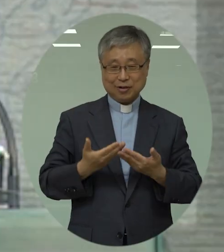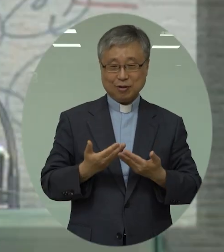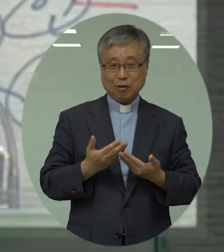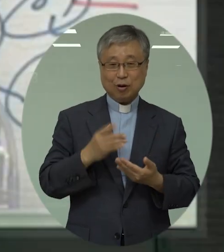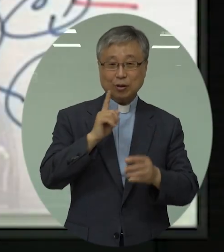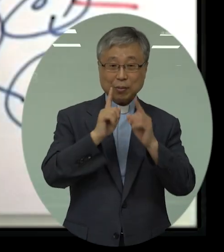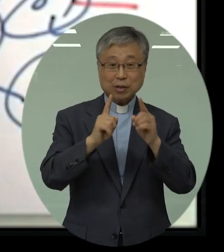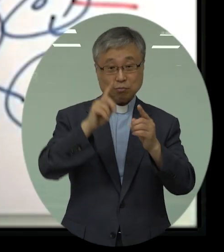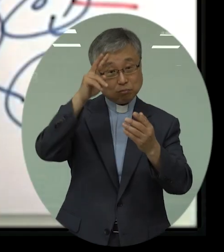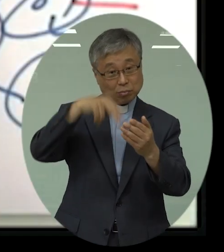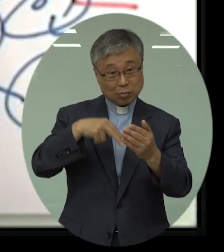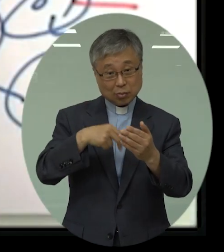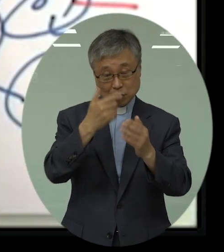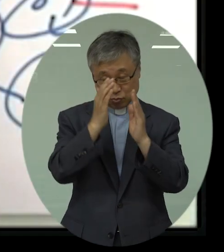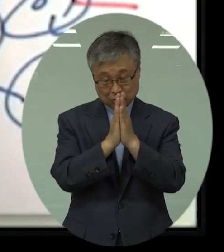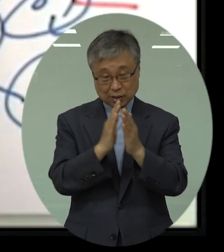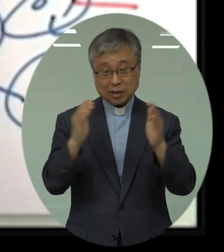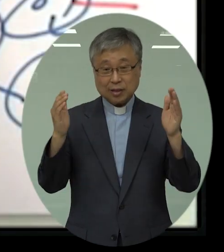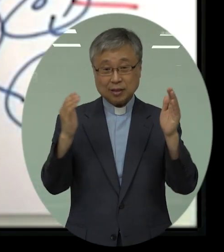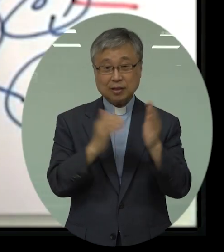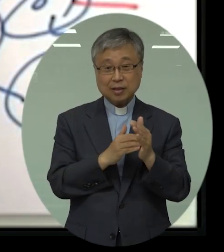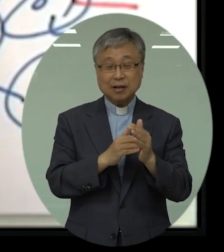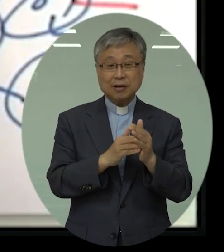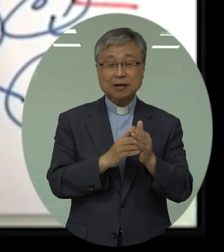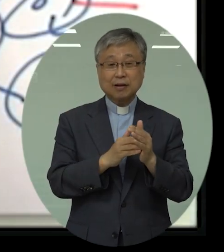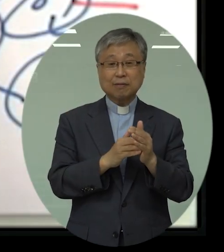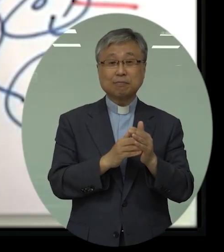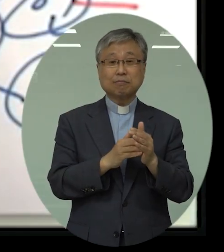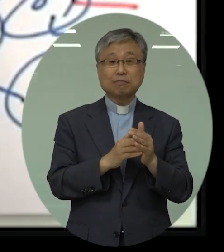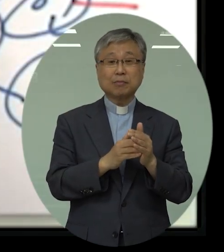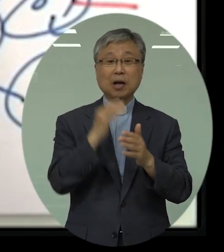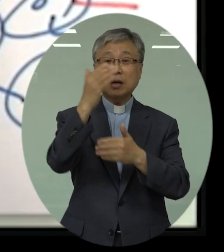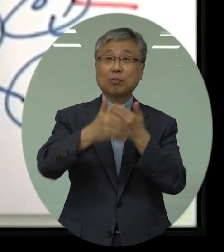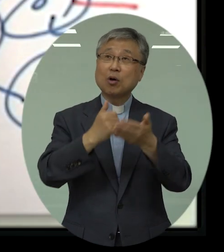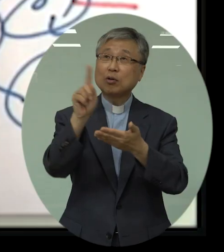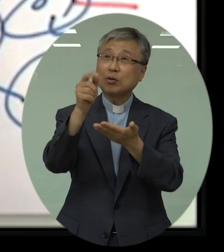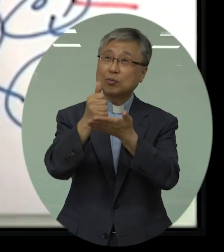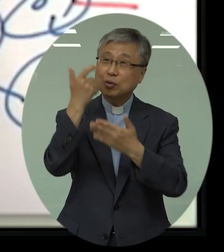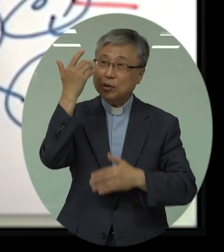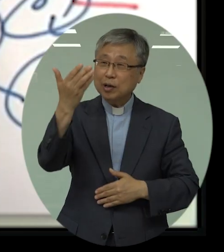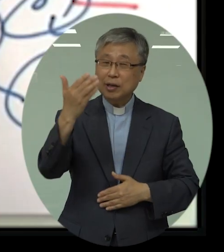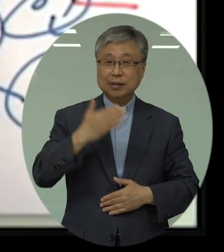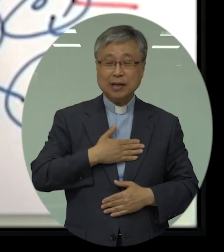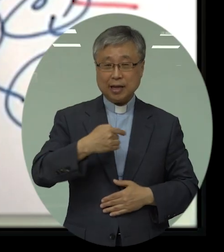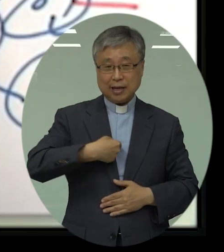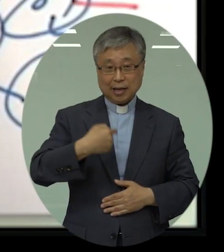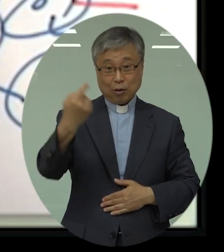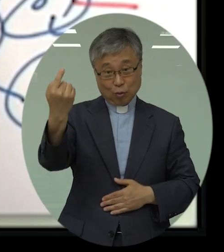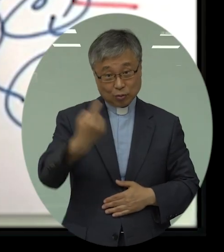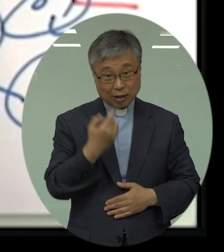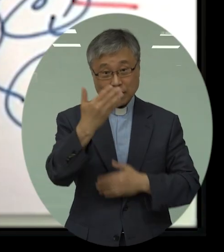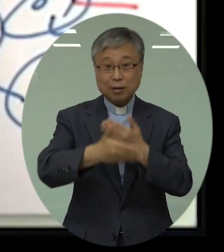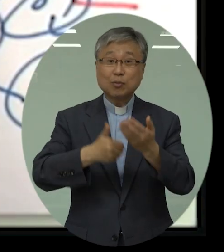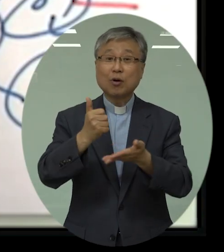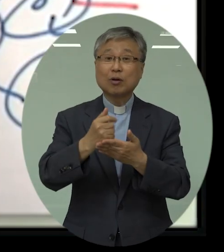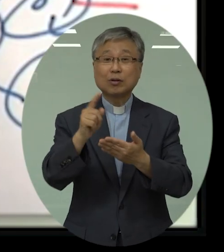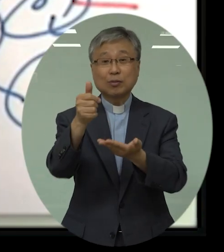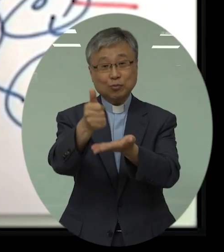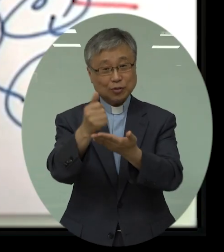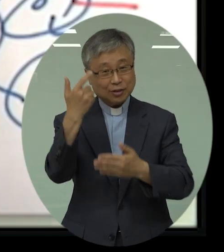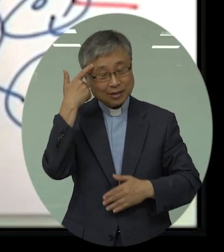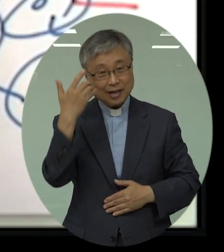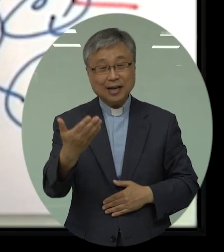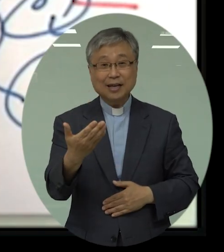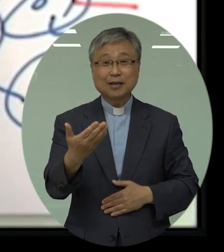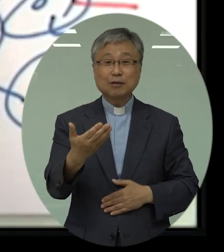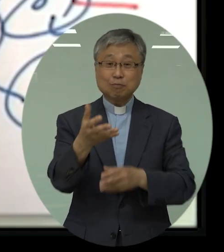본문을 묵상하든 제 묵상이 끝나려면 이 본문에서 하나님이 어떤 분인가, 나에게 다가오시는 하나님이 어떤 분인가,